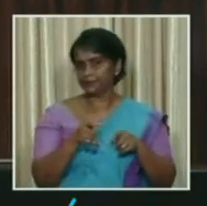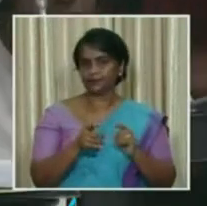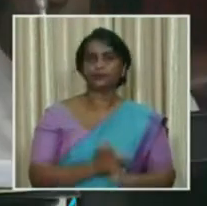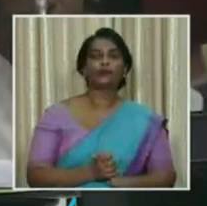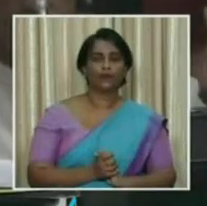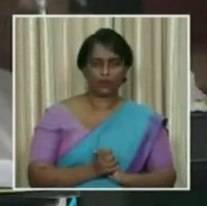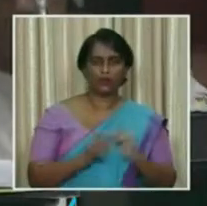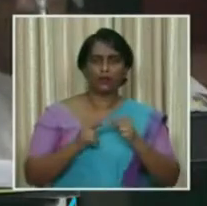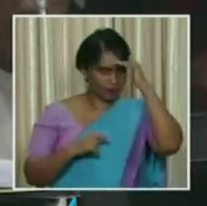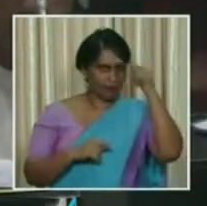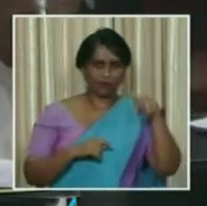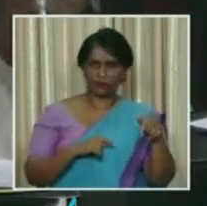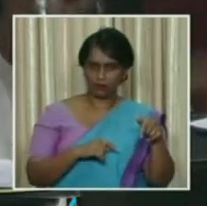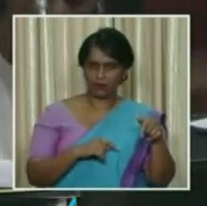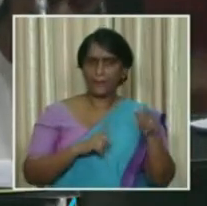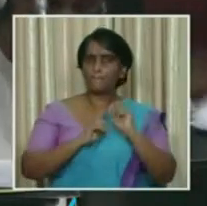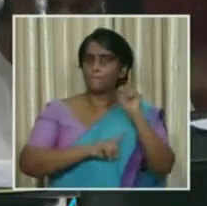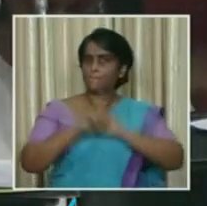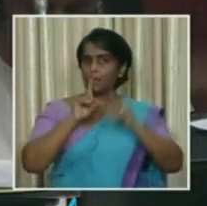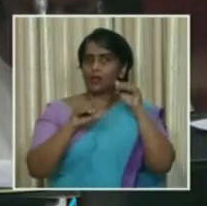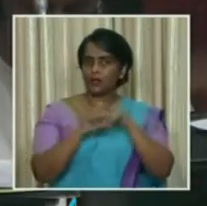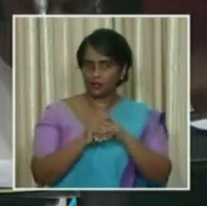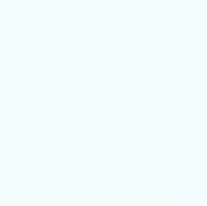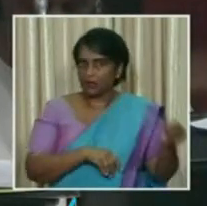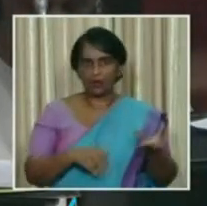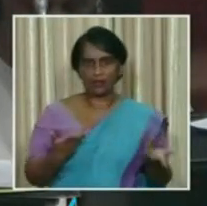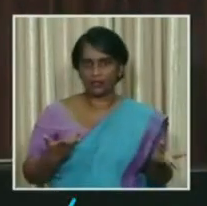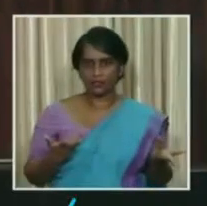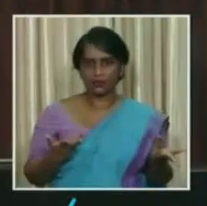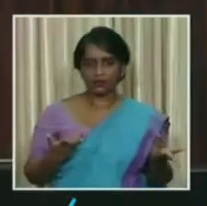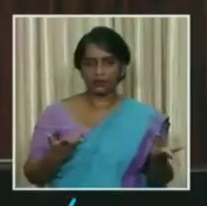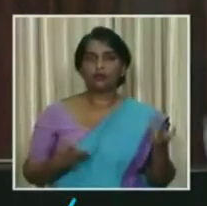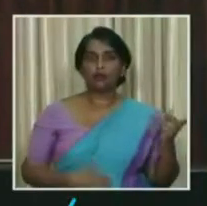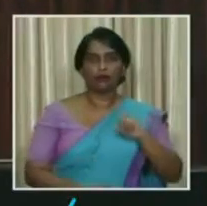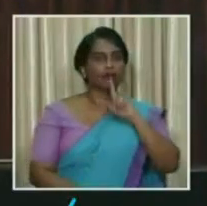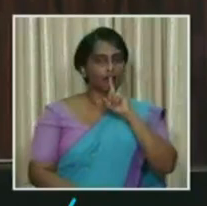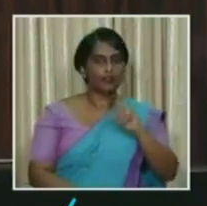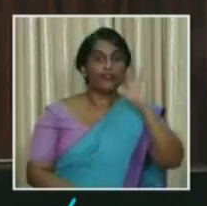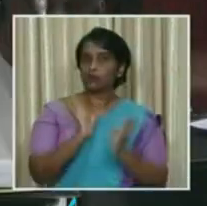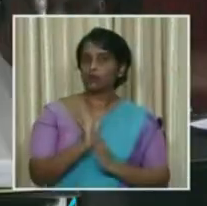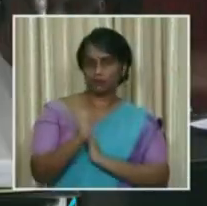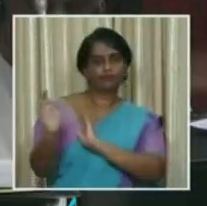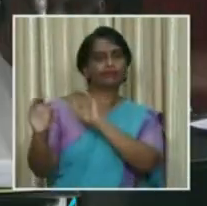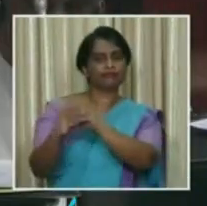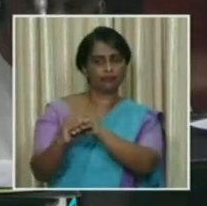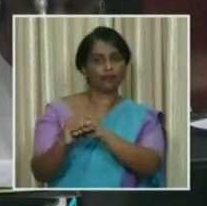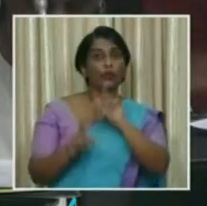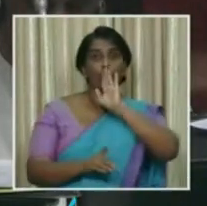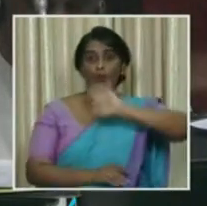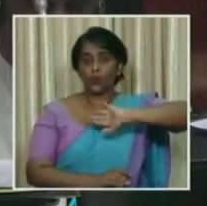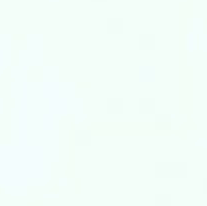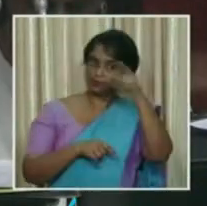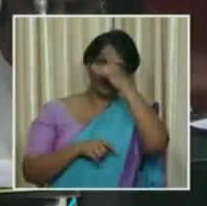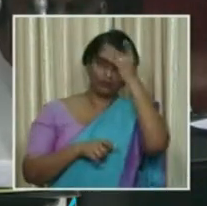කියන්නේ මේ විපක්ෂ නායකවරයාට මේ පාර්ලිමේන්තුව තුළ විශේෂ තැනක් නැහැ කියලාද? ඒක නෙමෙයි කියන්නේ. විශේෂ තැනක් තියෙනවා තුමාට ආරාධනාවක් ලැබුණා.